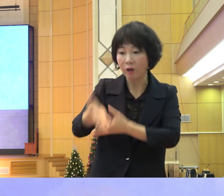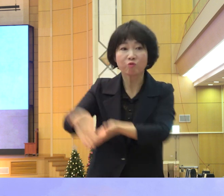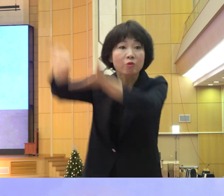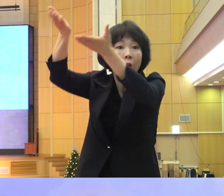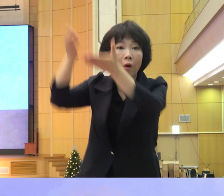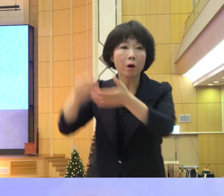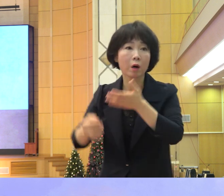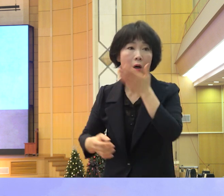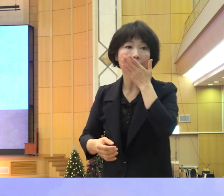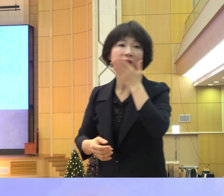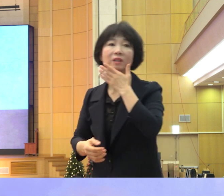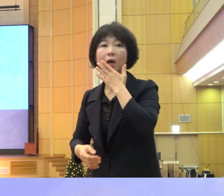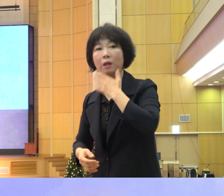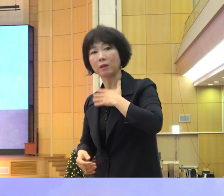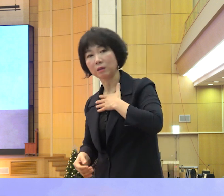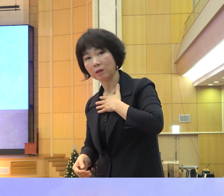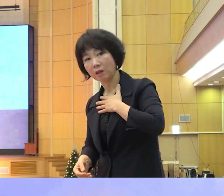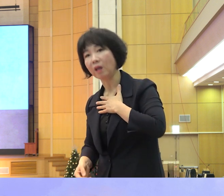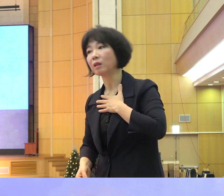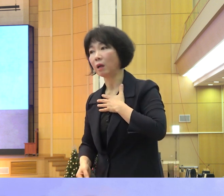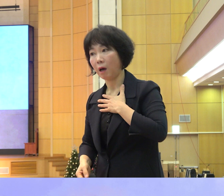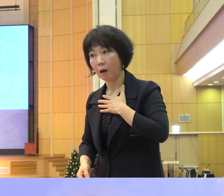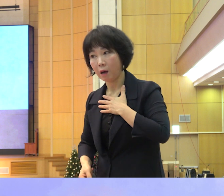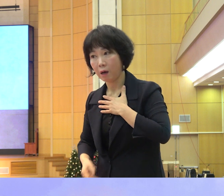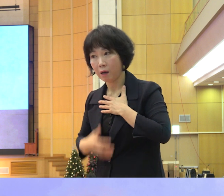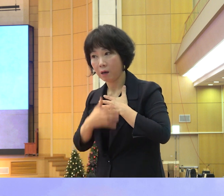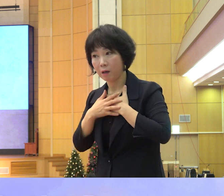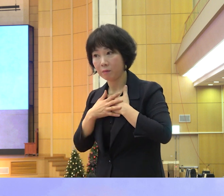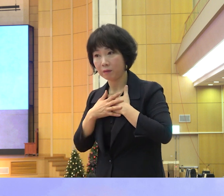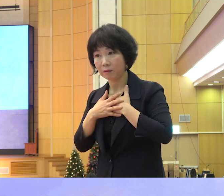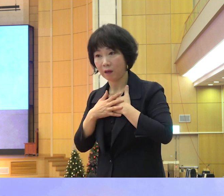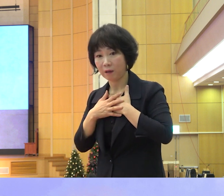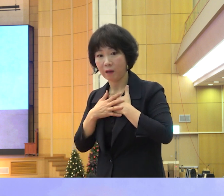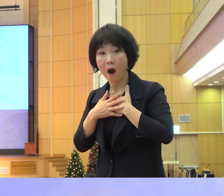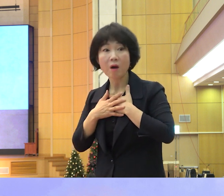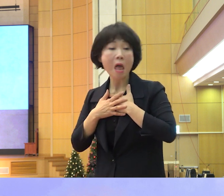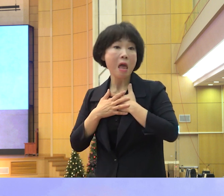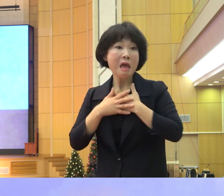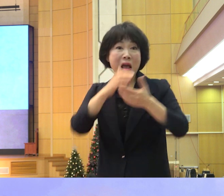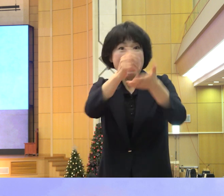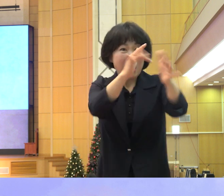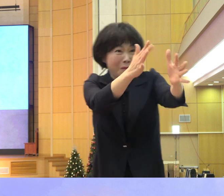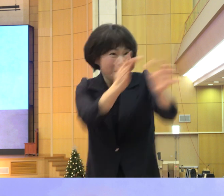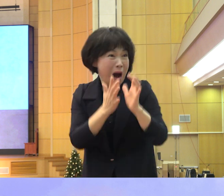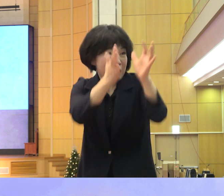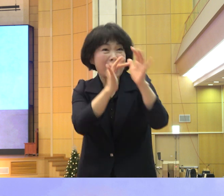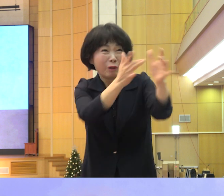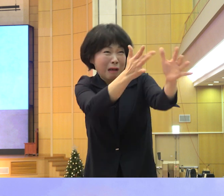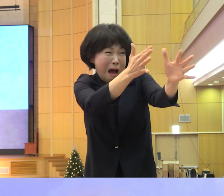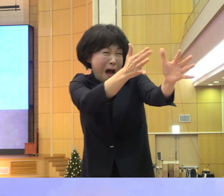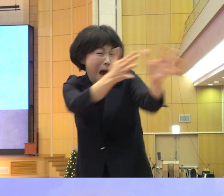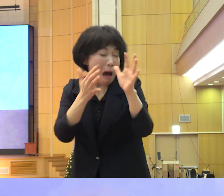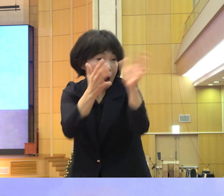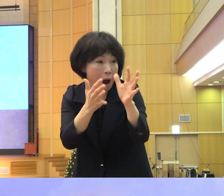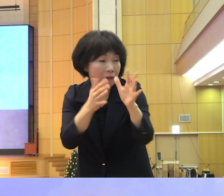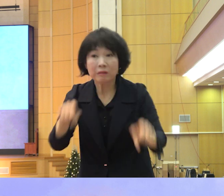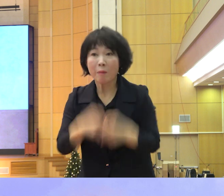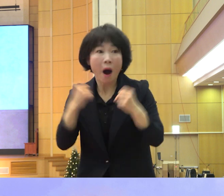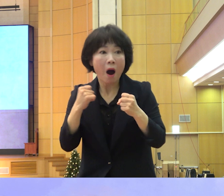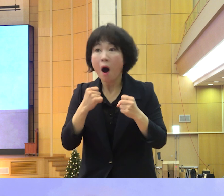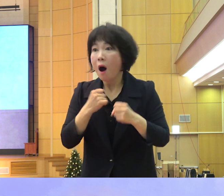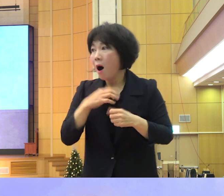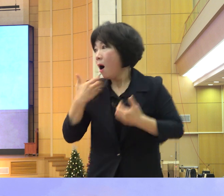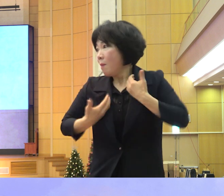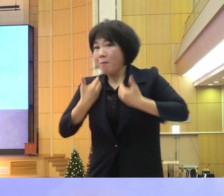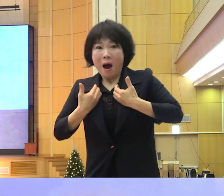무슨 40년 전통이라고 그렇게 적혀있던데 보니까 대박이 나가지고 막 장사가 되고 사람이 많다 보니까 그 옆에